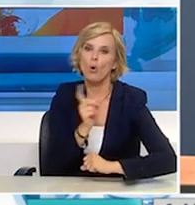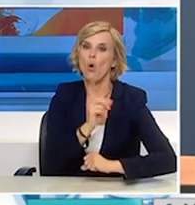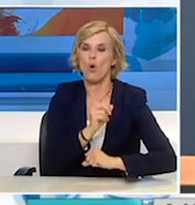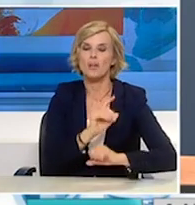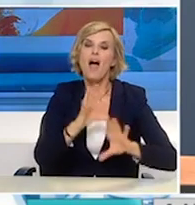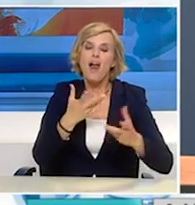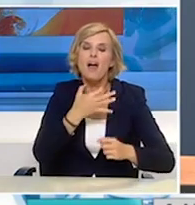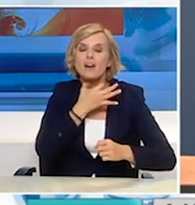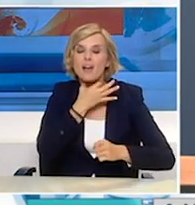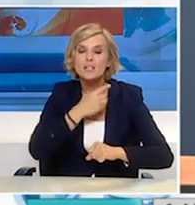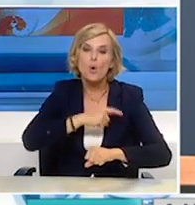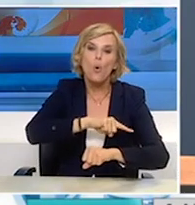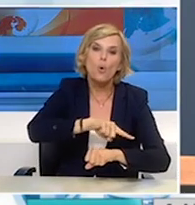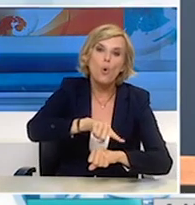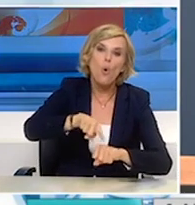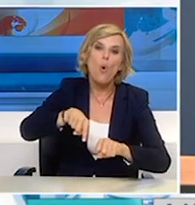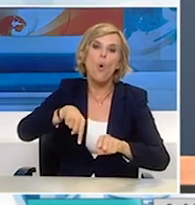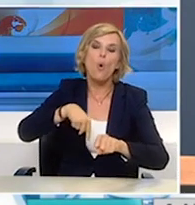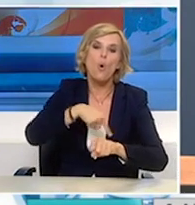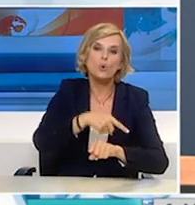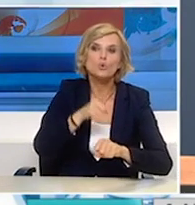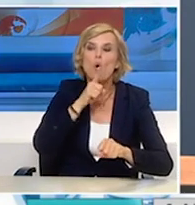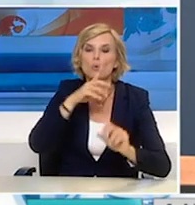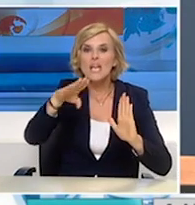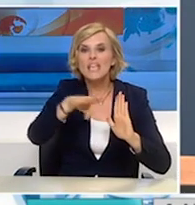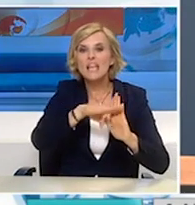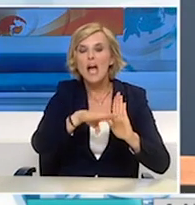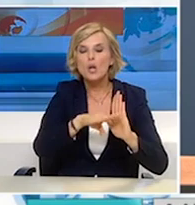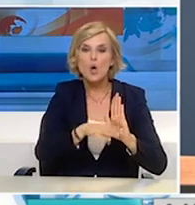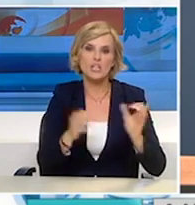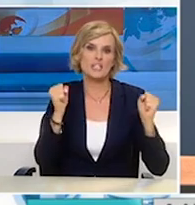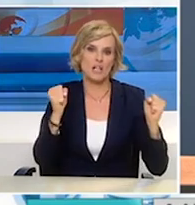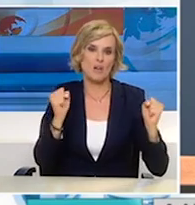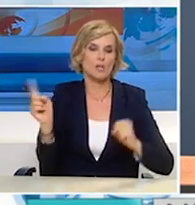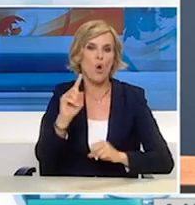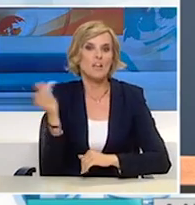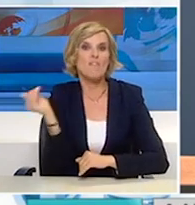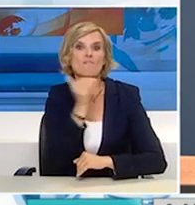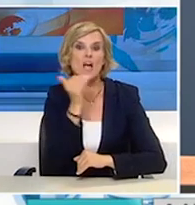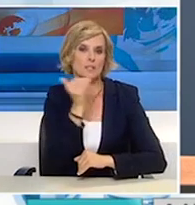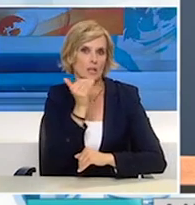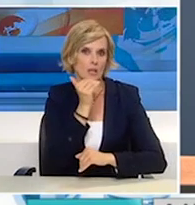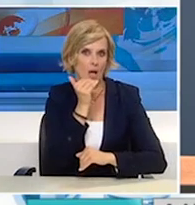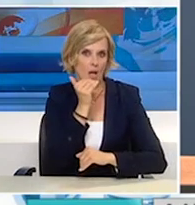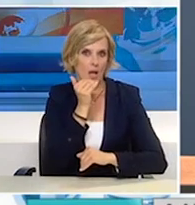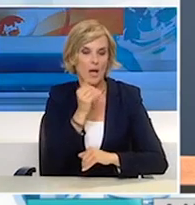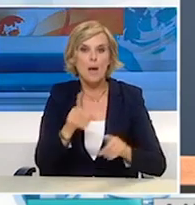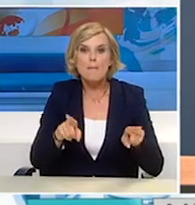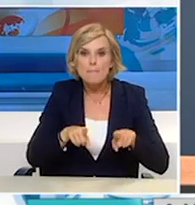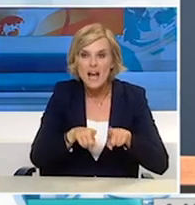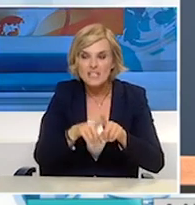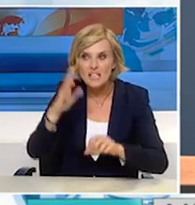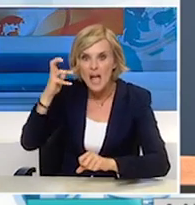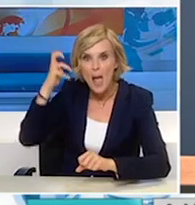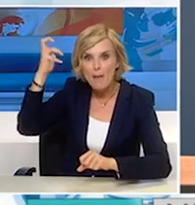μακρόχρονη και γίνεται με τους μέγιστους κανόνες ασφαλείας. Δεν πρέπει να γίνει βιαστικά, πρέπει να γίνει με όλους τους κανόνες της επιστήμης,